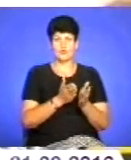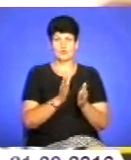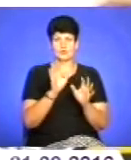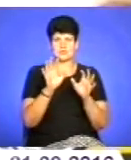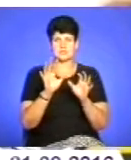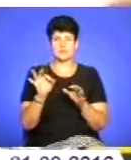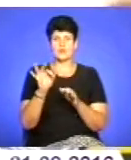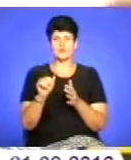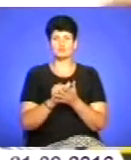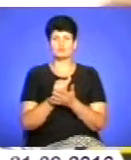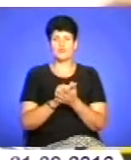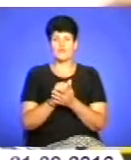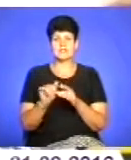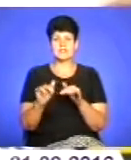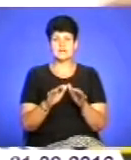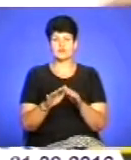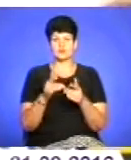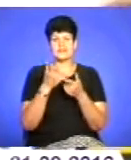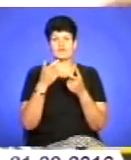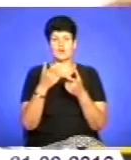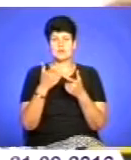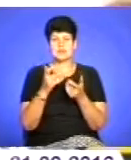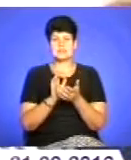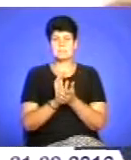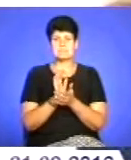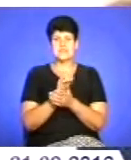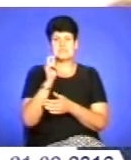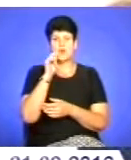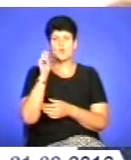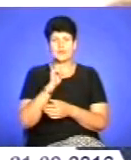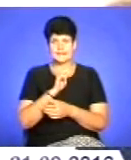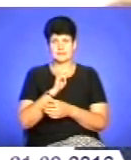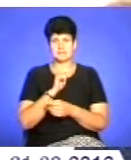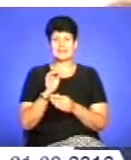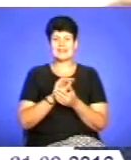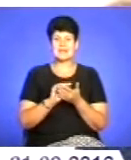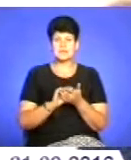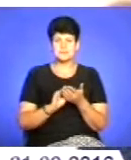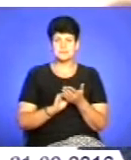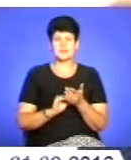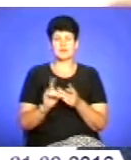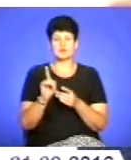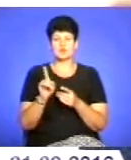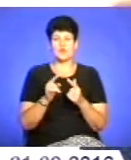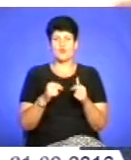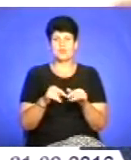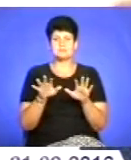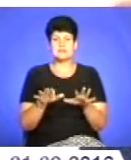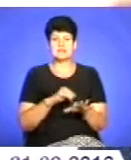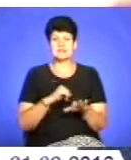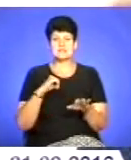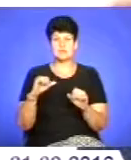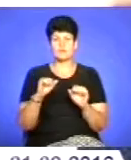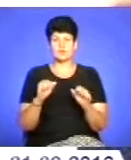про друковані засоби масової інформації преси в Україні, де чітко вказано, що органи місцевого